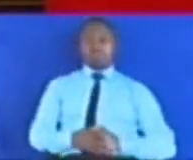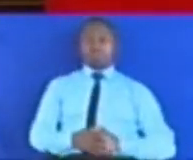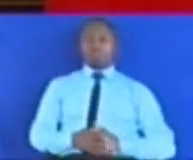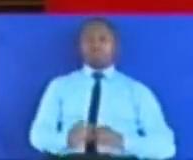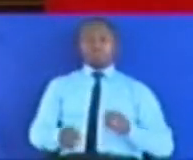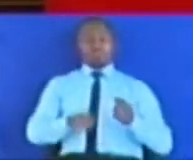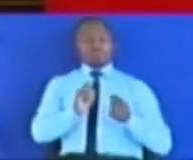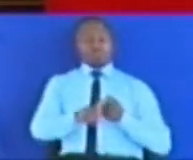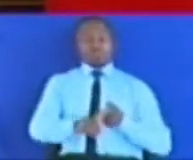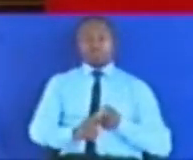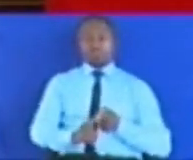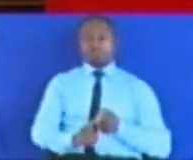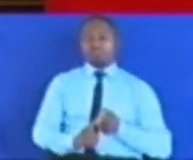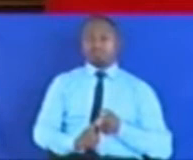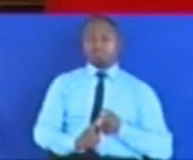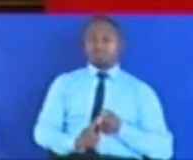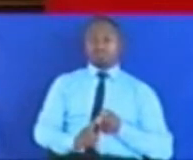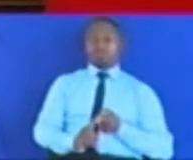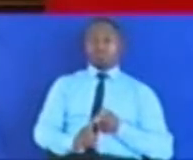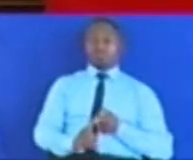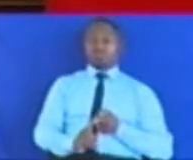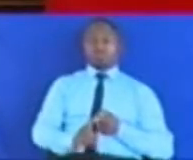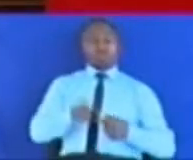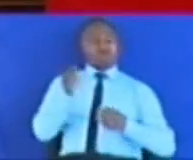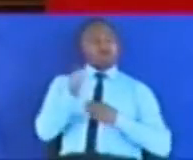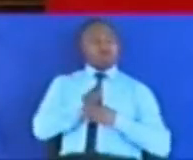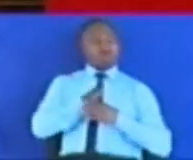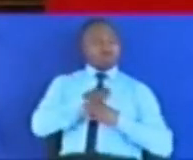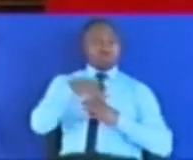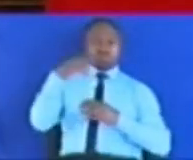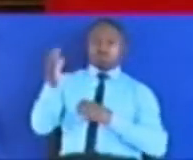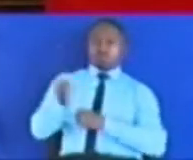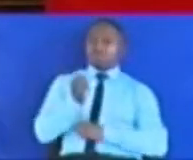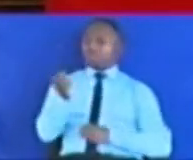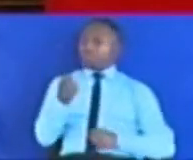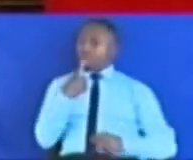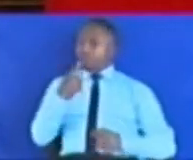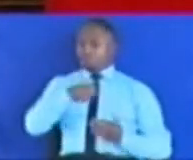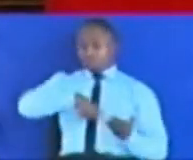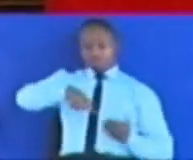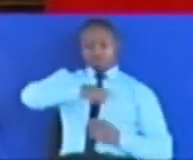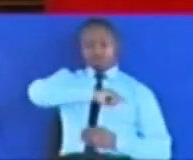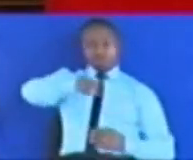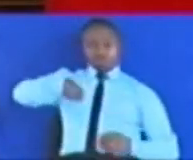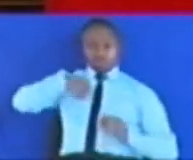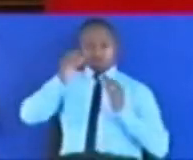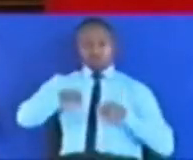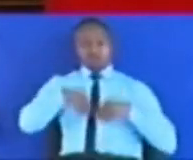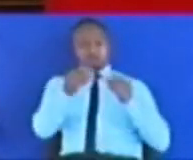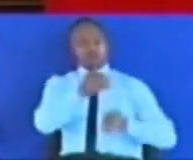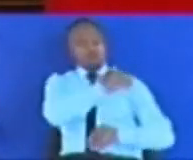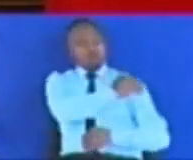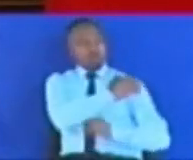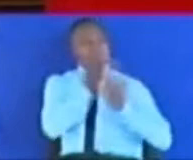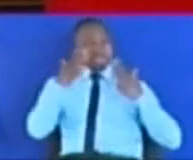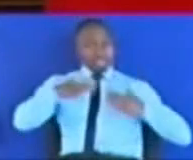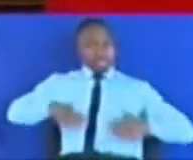La kwanza Mheshimiwa Naibu Spika ni kuhusu upatikanaji wa madawa kwenye vituo vyetu vya kutolea huduma za afya.